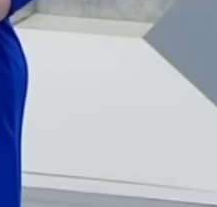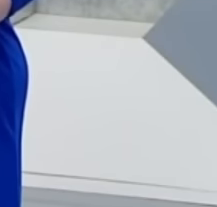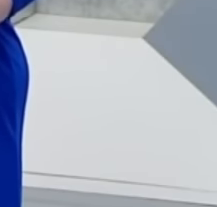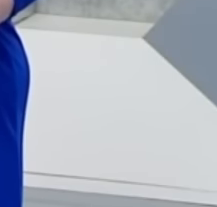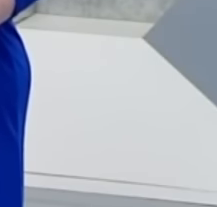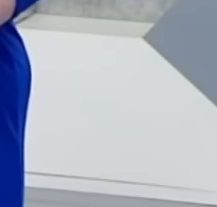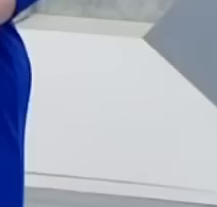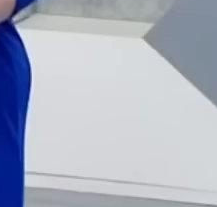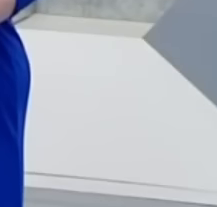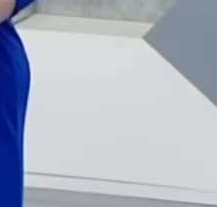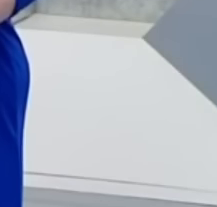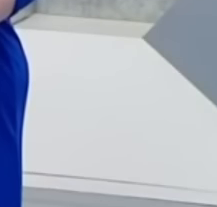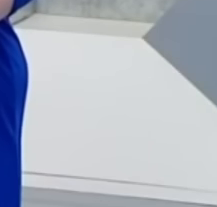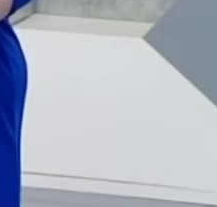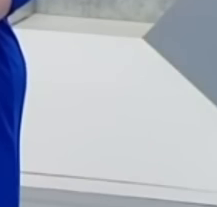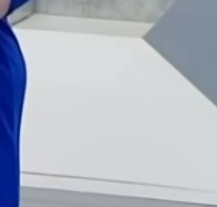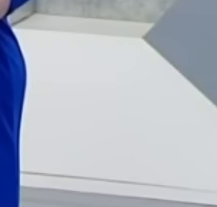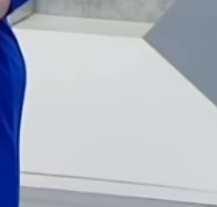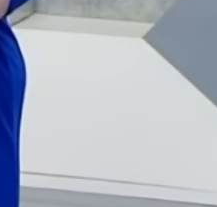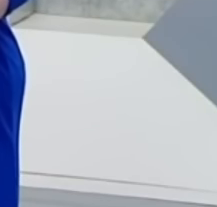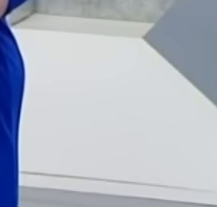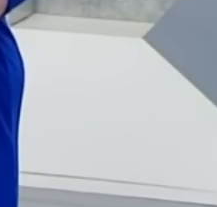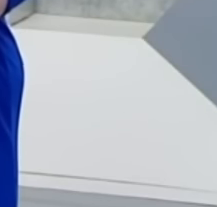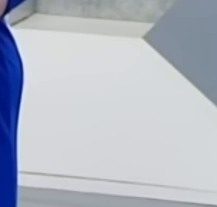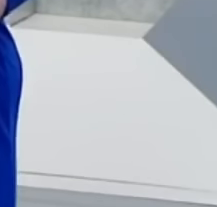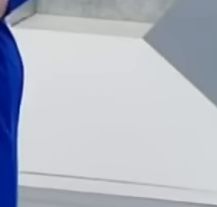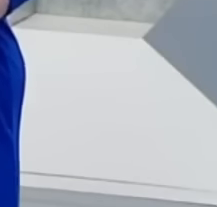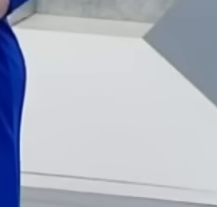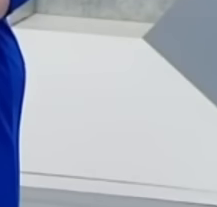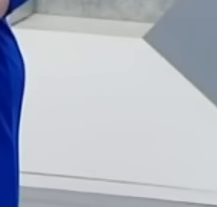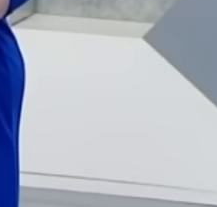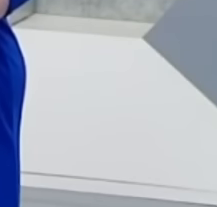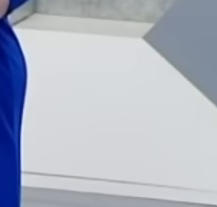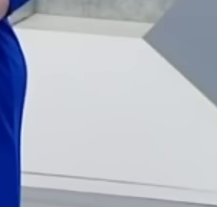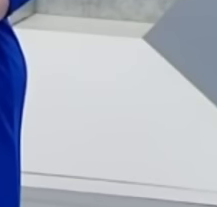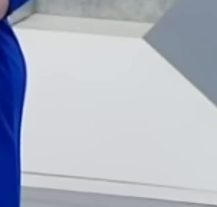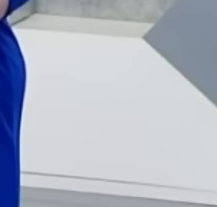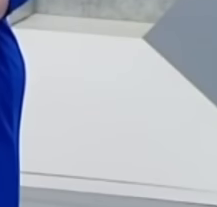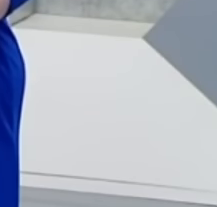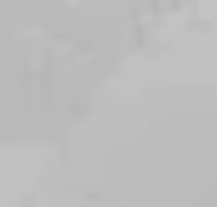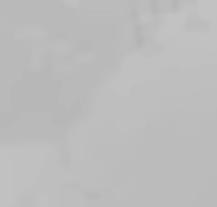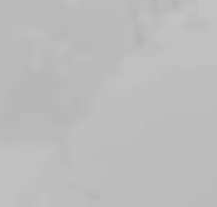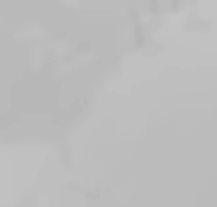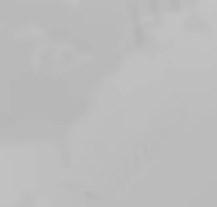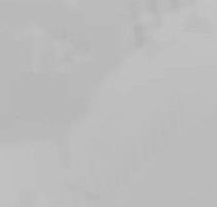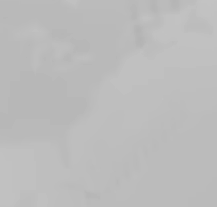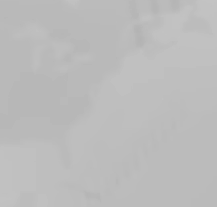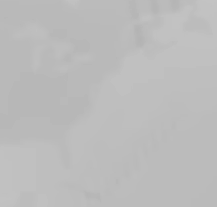GMA Pinoy TV at sa www.gmanews.tv.